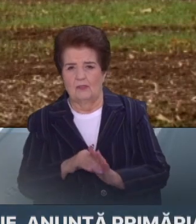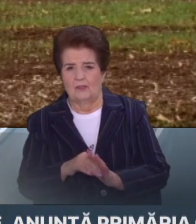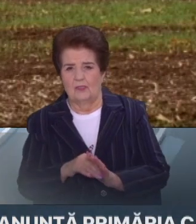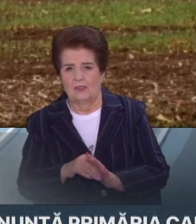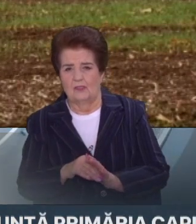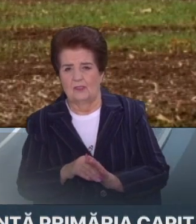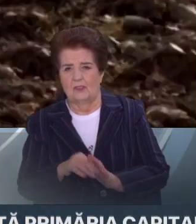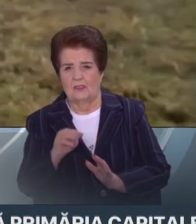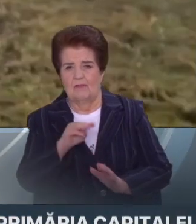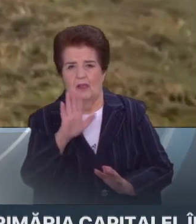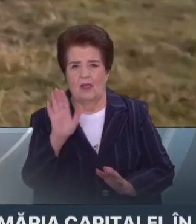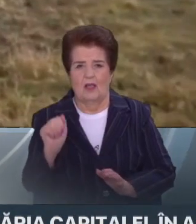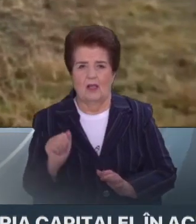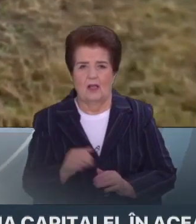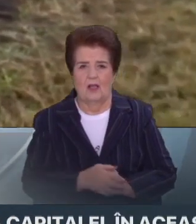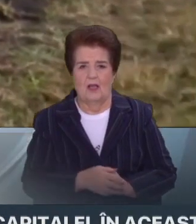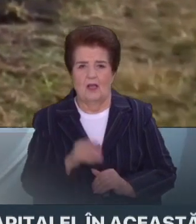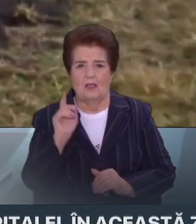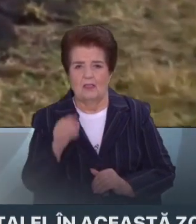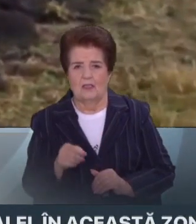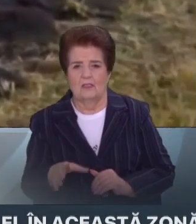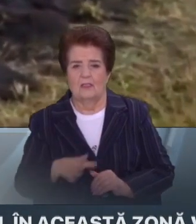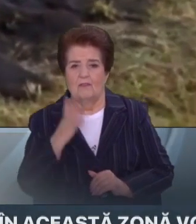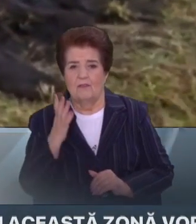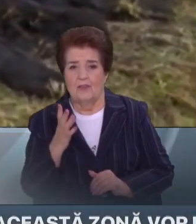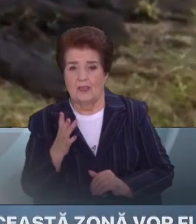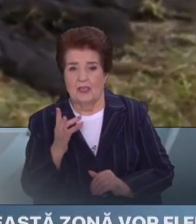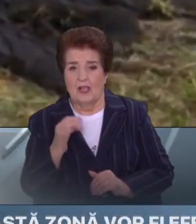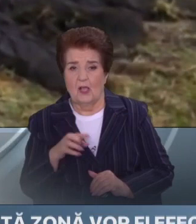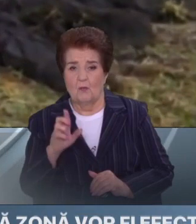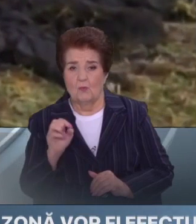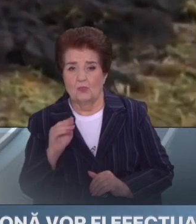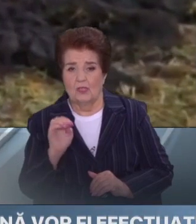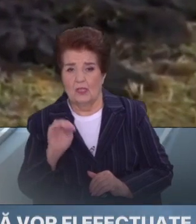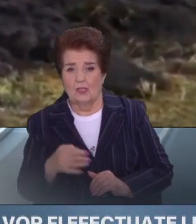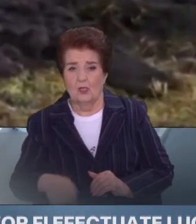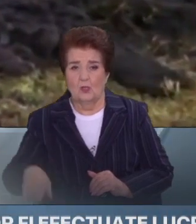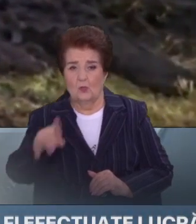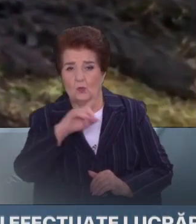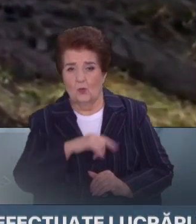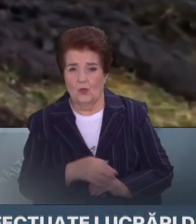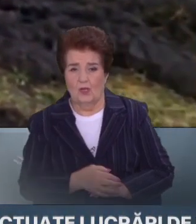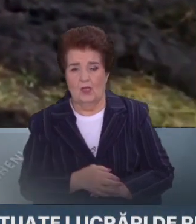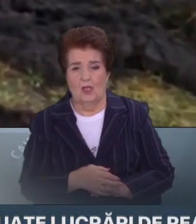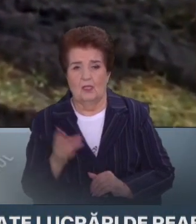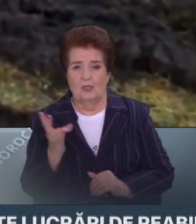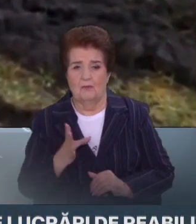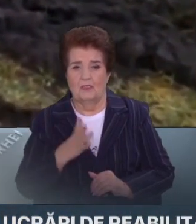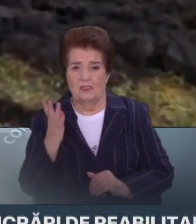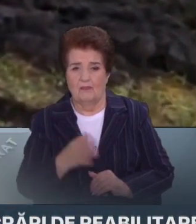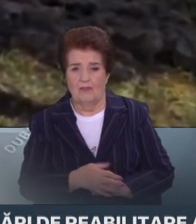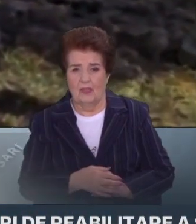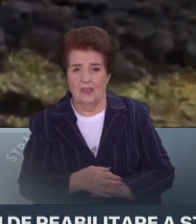acest TVA. TVA-ul se cuvine să fie rambursat tuturor agricultorilor care îl au în cont. Și atunci când vine